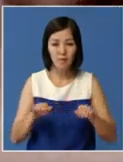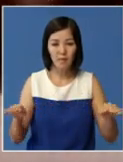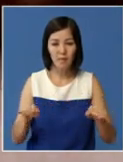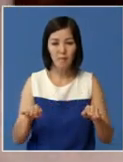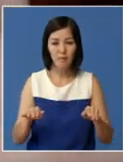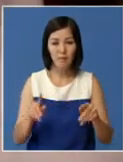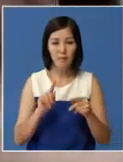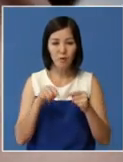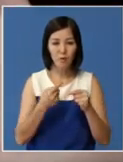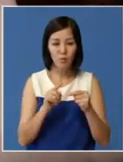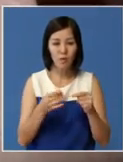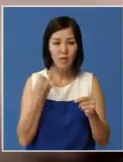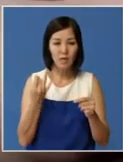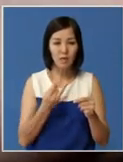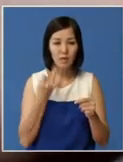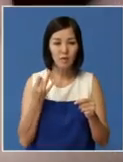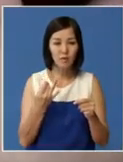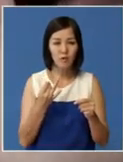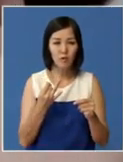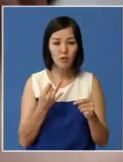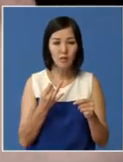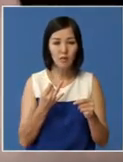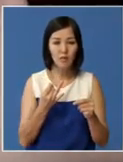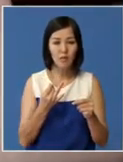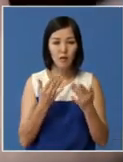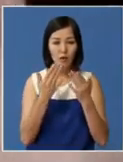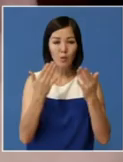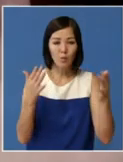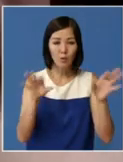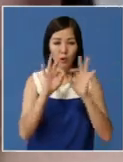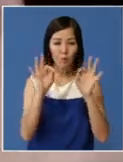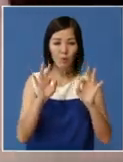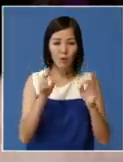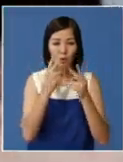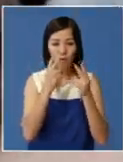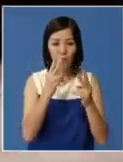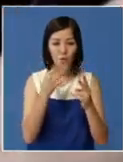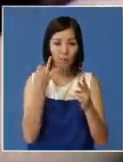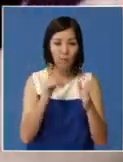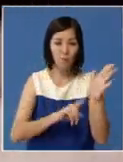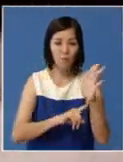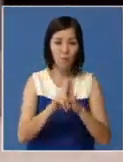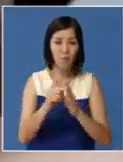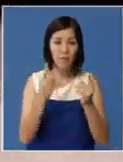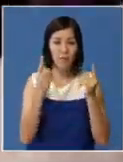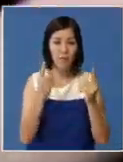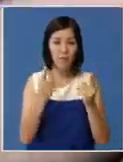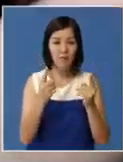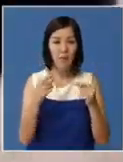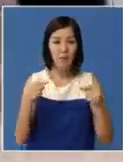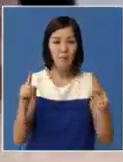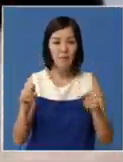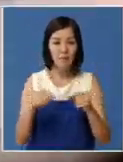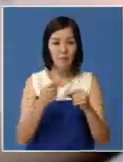бұл іске деген қызығушылығы алғаш енелер көркем көрмесінде оянған екен. Бүгінде Элизабет ірі бізбен өзге де тоқымалар